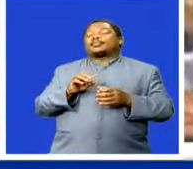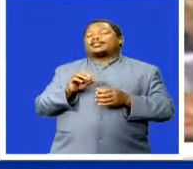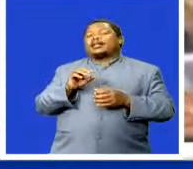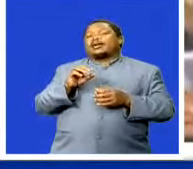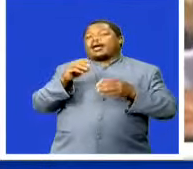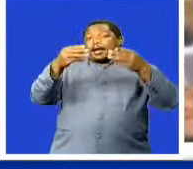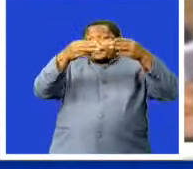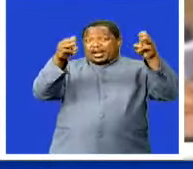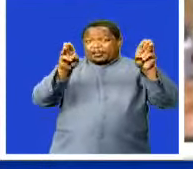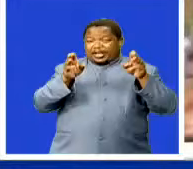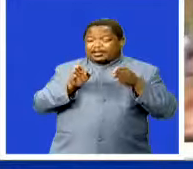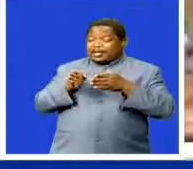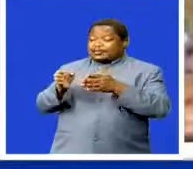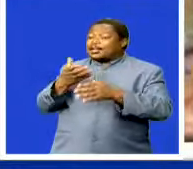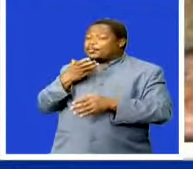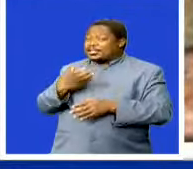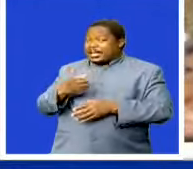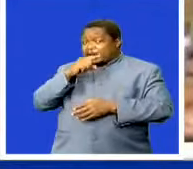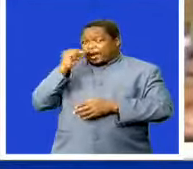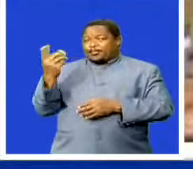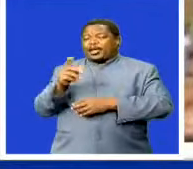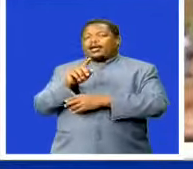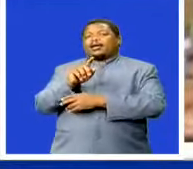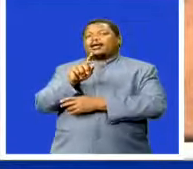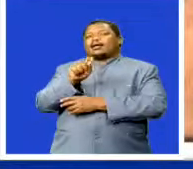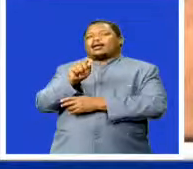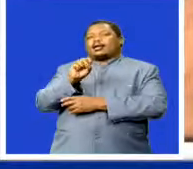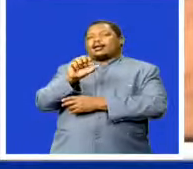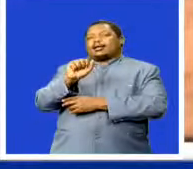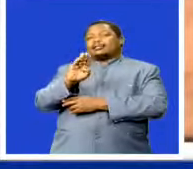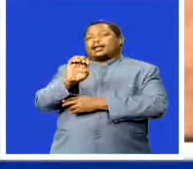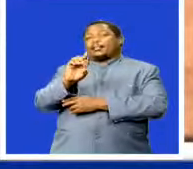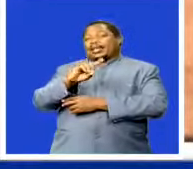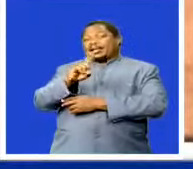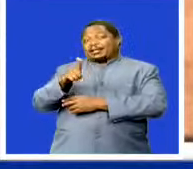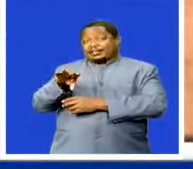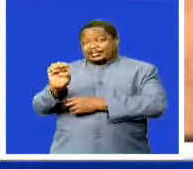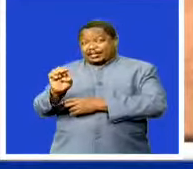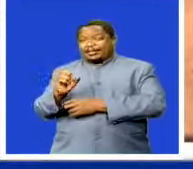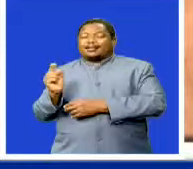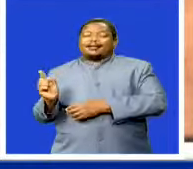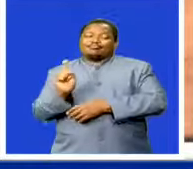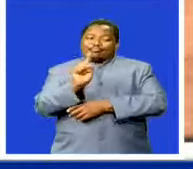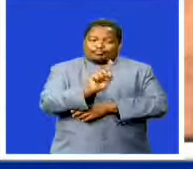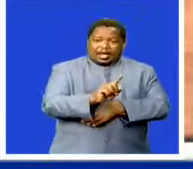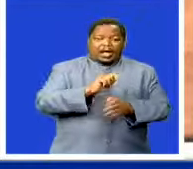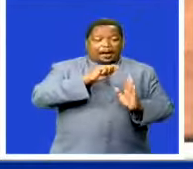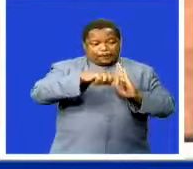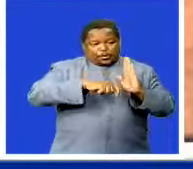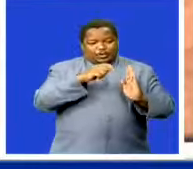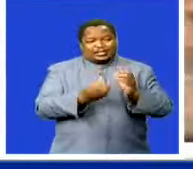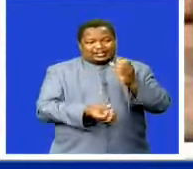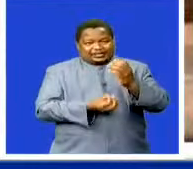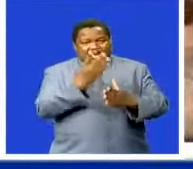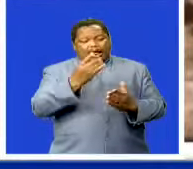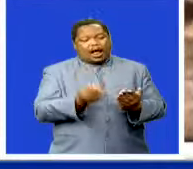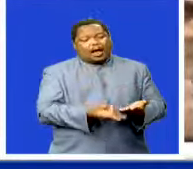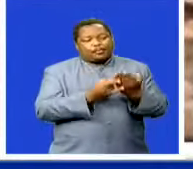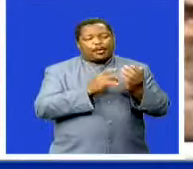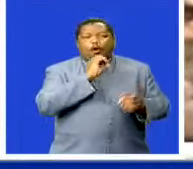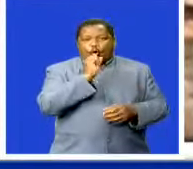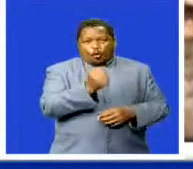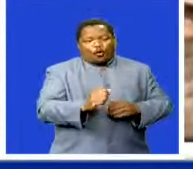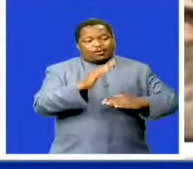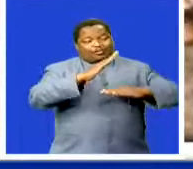Foundation siyaqhubeka nemkhankaso wekuphalalela bogogo labahluphekile lapha eveni. Njengoba enyangeni yengci yakhele bantfu labadzala